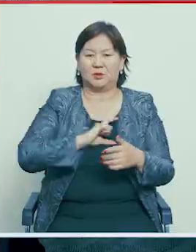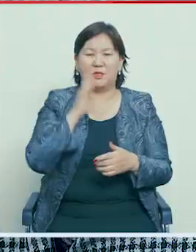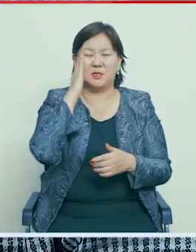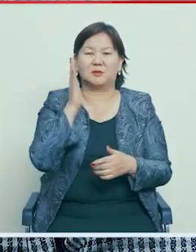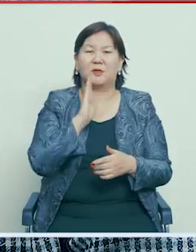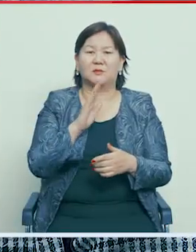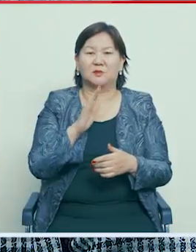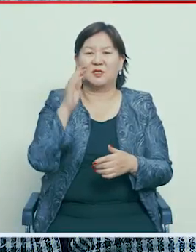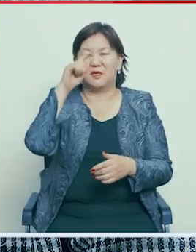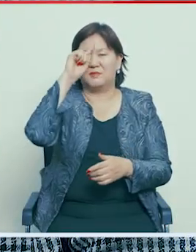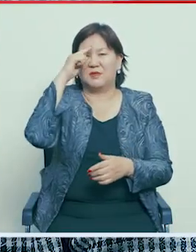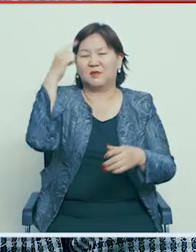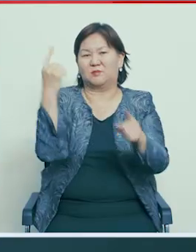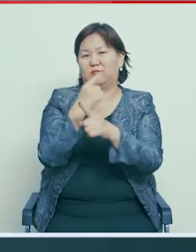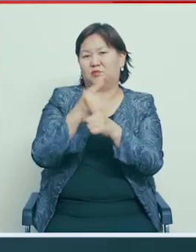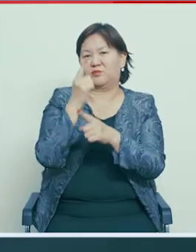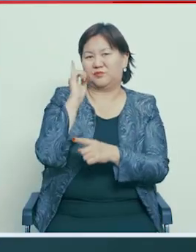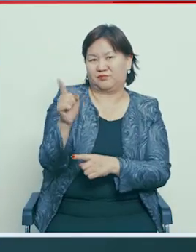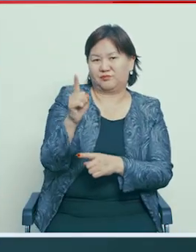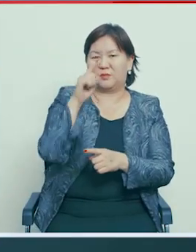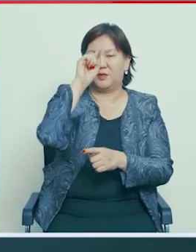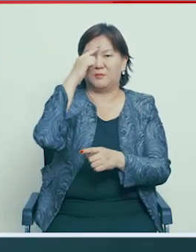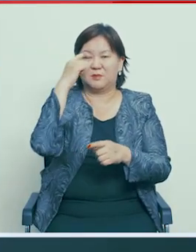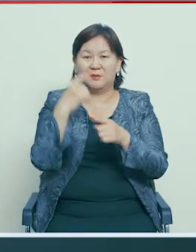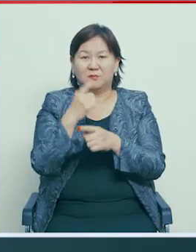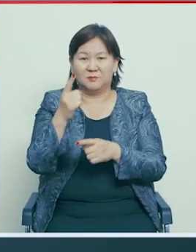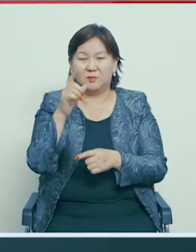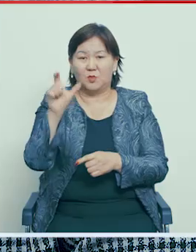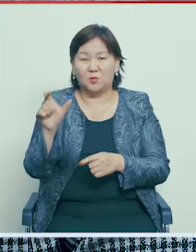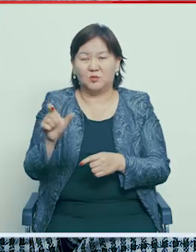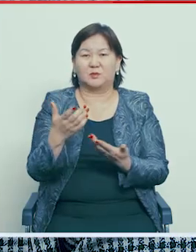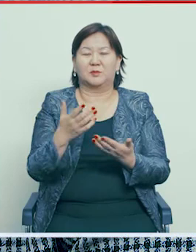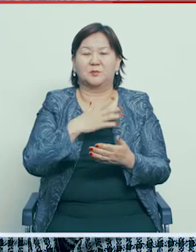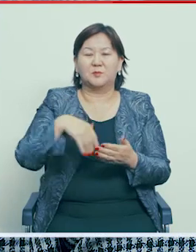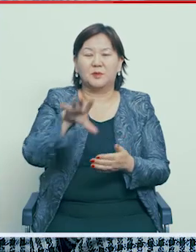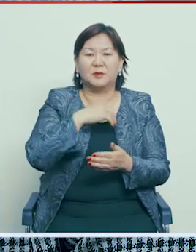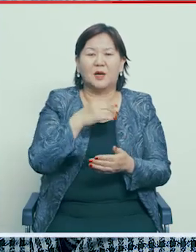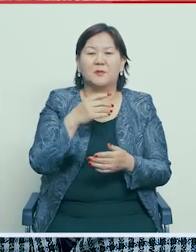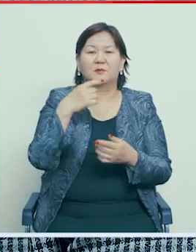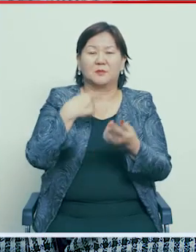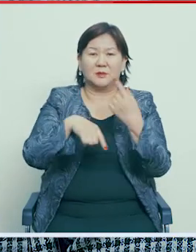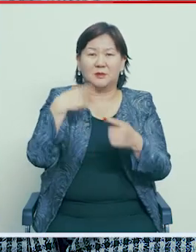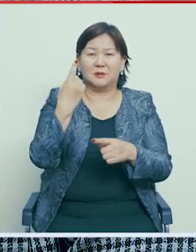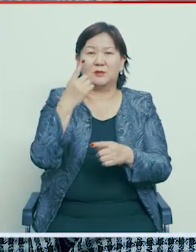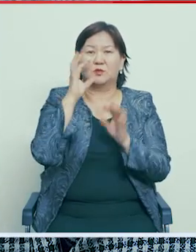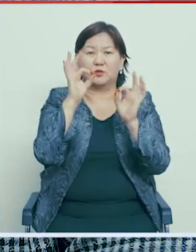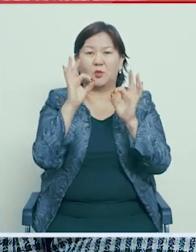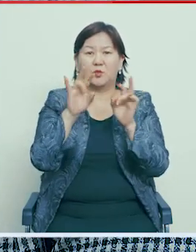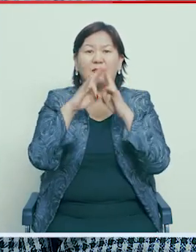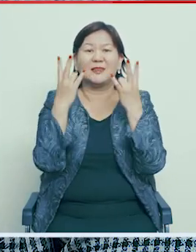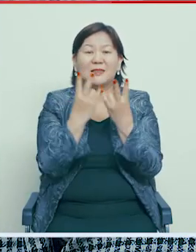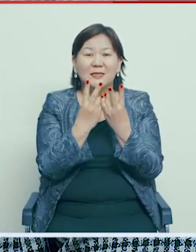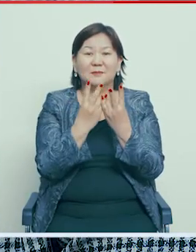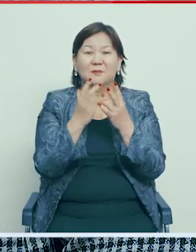хариулахад бол эмнэлгийн байгууллага эмчнэр гэж байгаа байхгүй. Гэтэл биднэрт одоо хамгийн энийг бол зөв одоо нийгэмд одоо